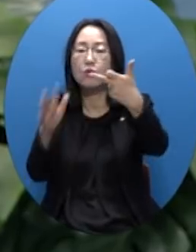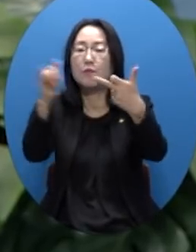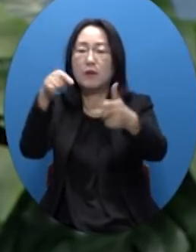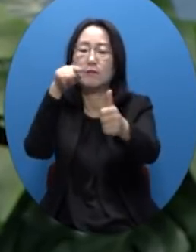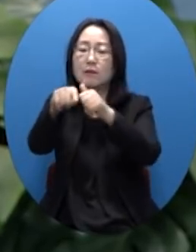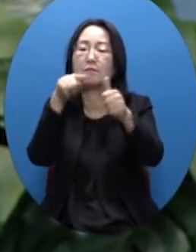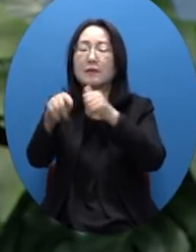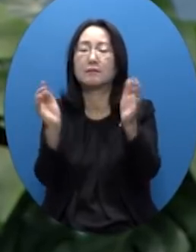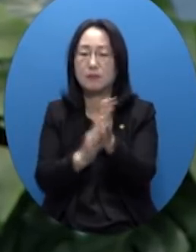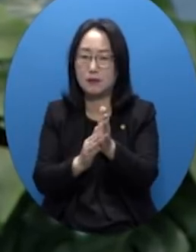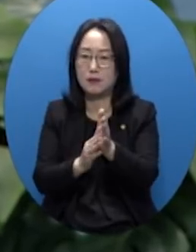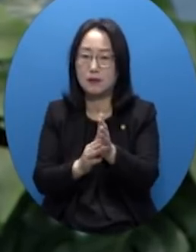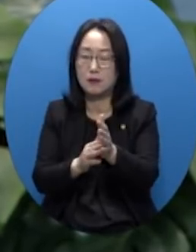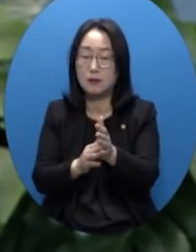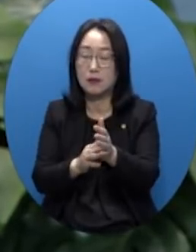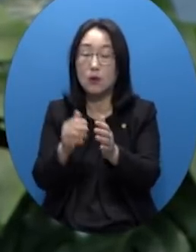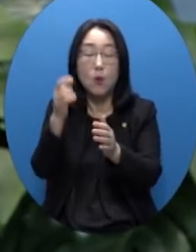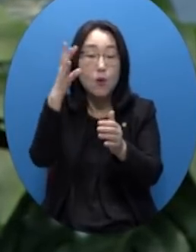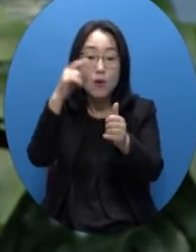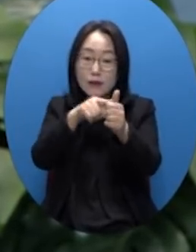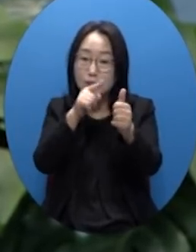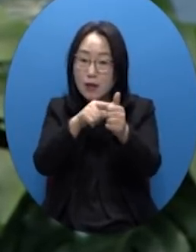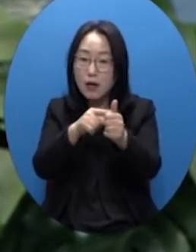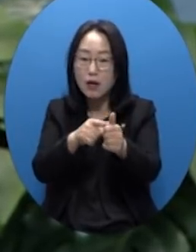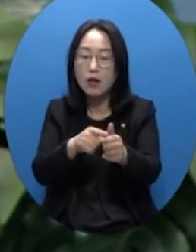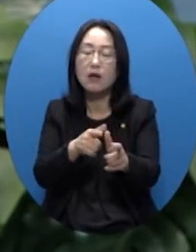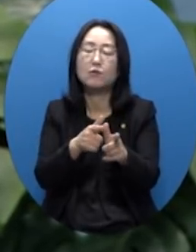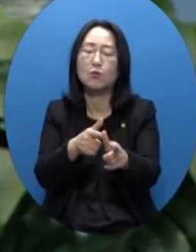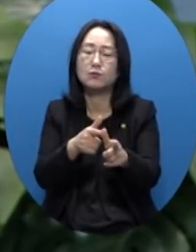이 사람이 동성애자 개인데